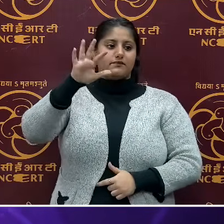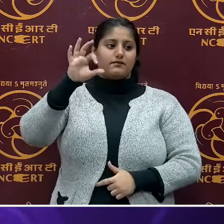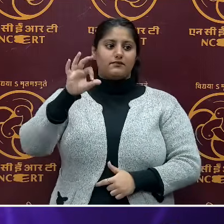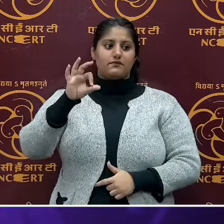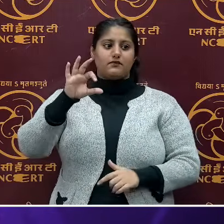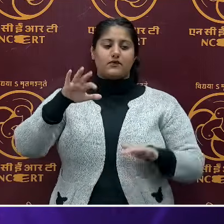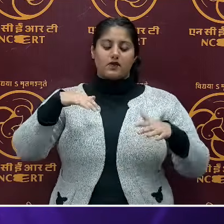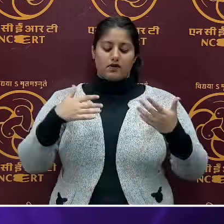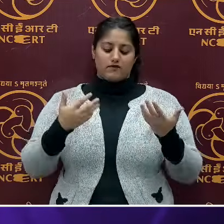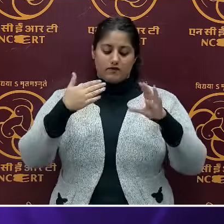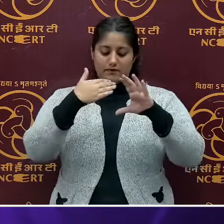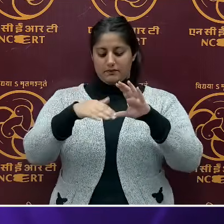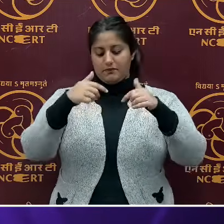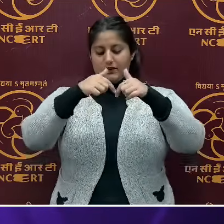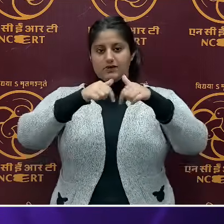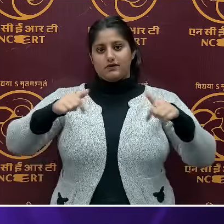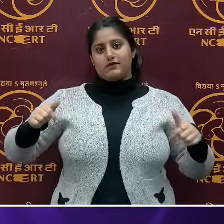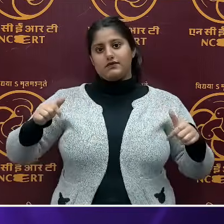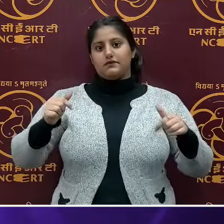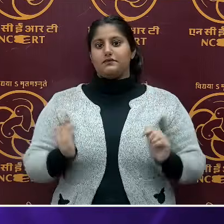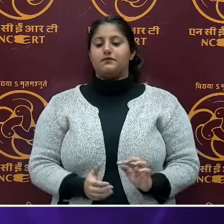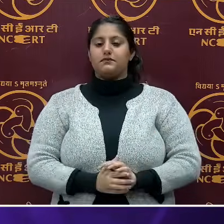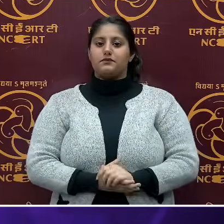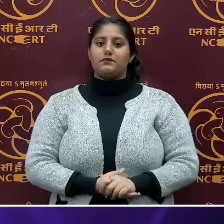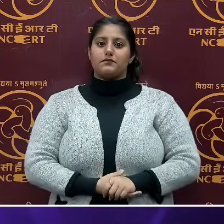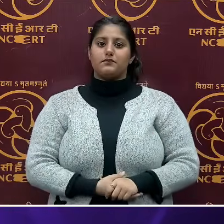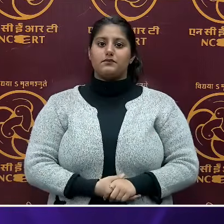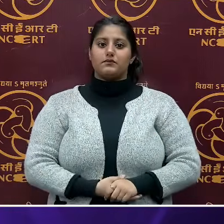8800440559. Our email ID is